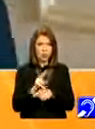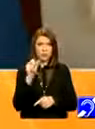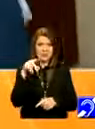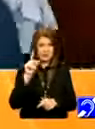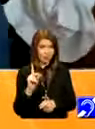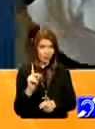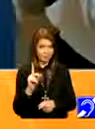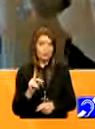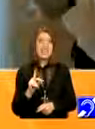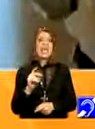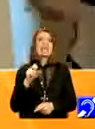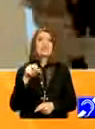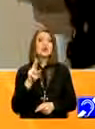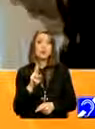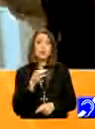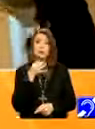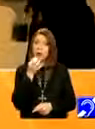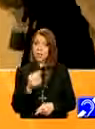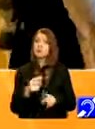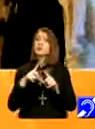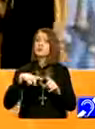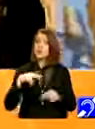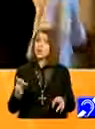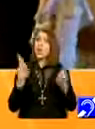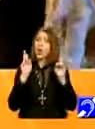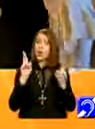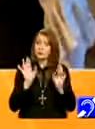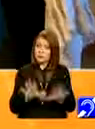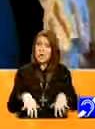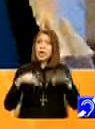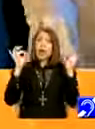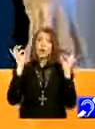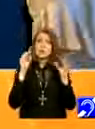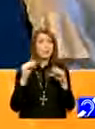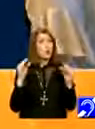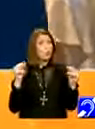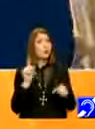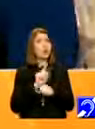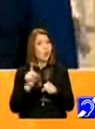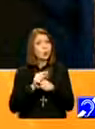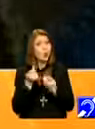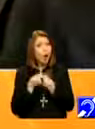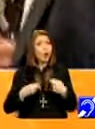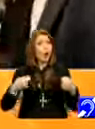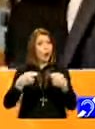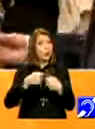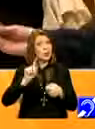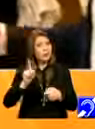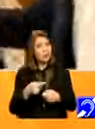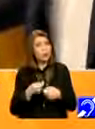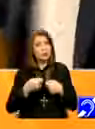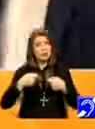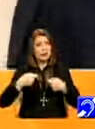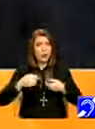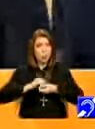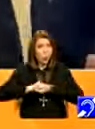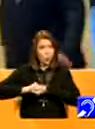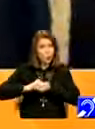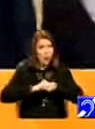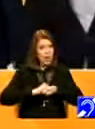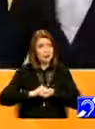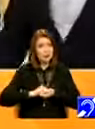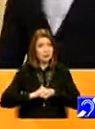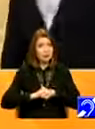PSD, Florin Câțu s-a arătat optimist, a spus că au identificat multe lucruri comune care pot să-i unească. Asta în timp